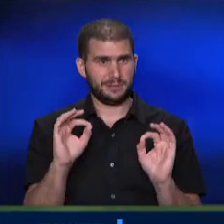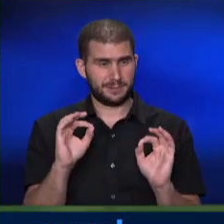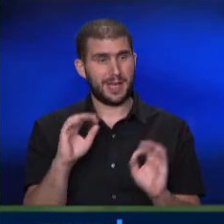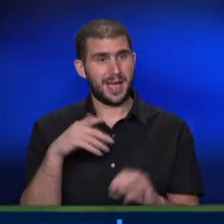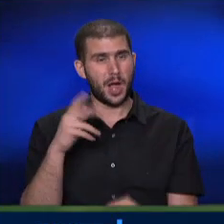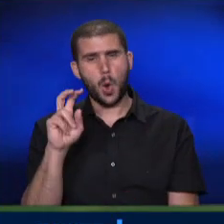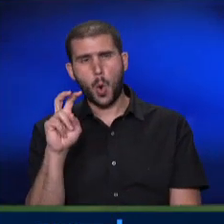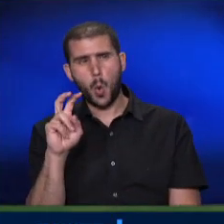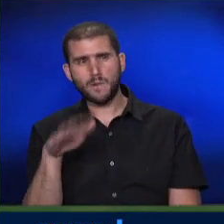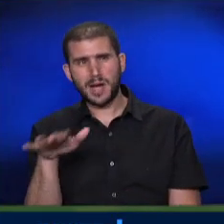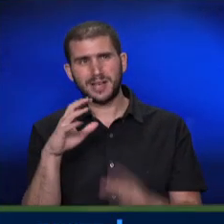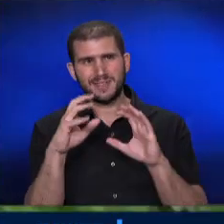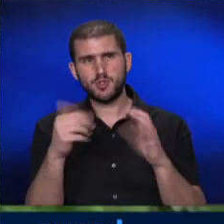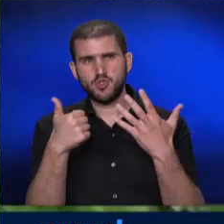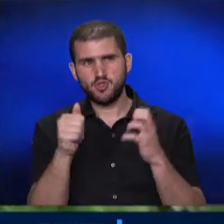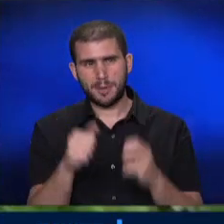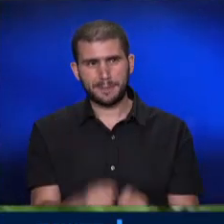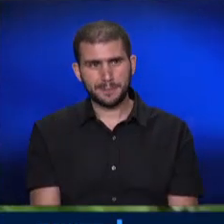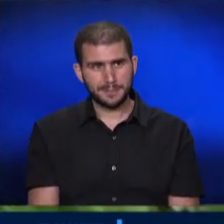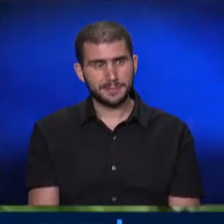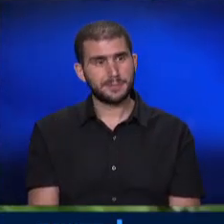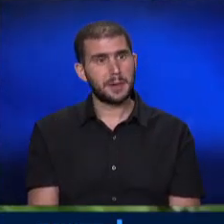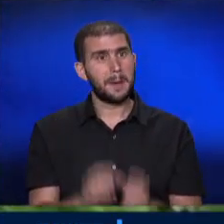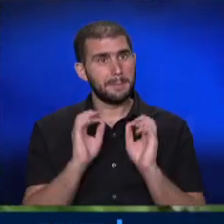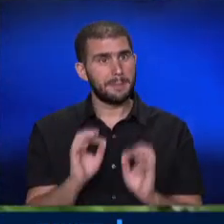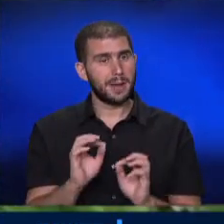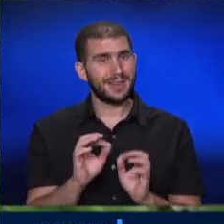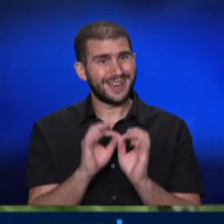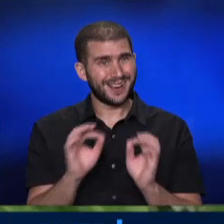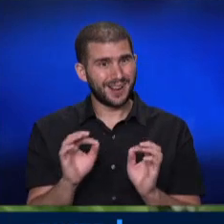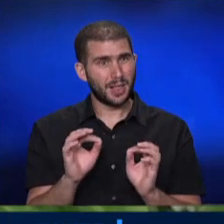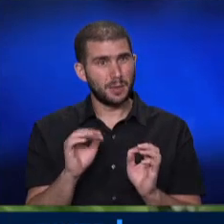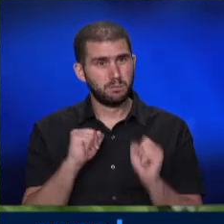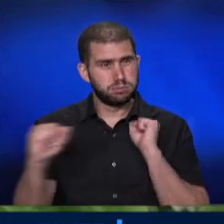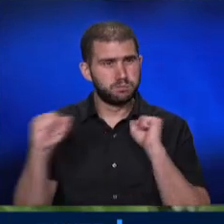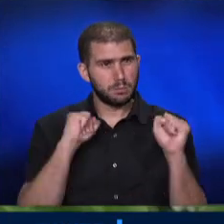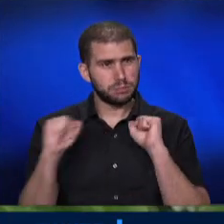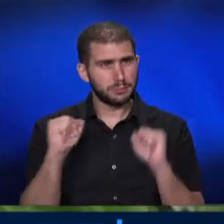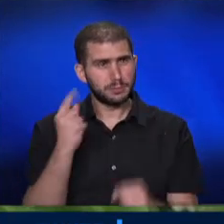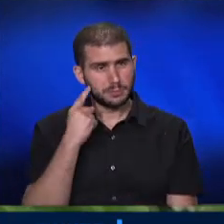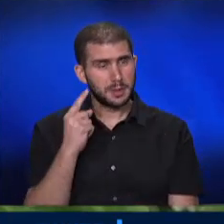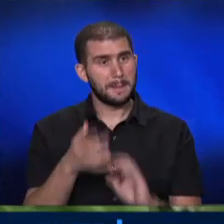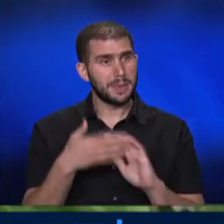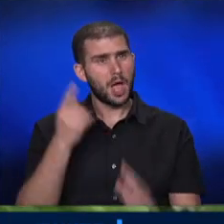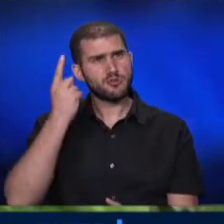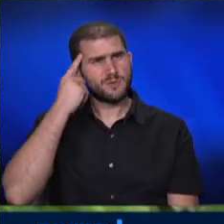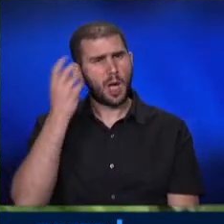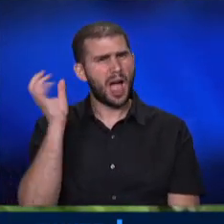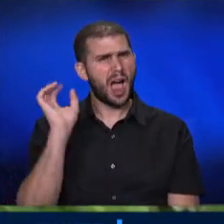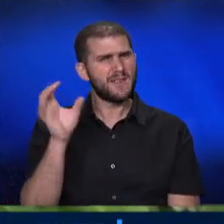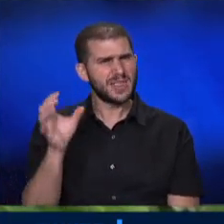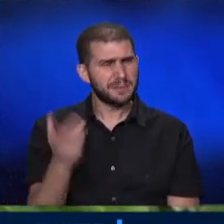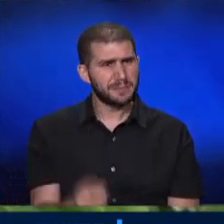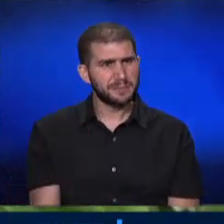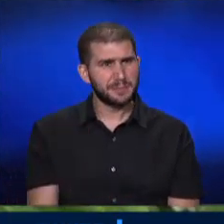אחרי אופרה בכביש 60, ושם התחיל באמת כל הבומים, ובהתחלה חשבנו שזה